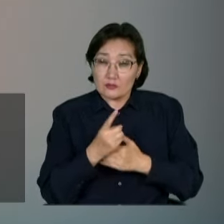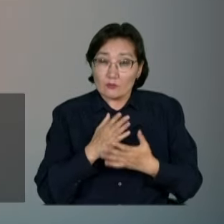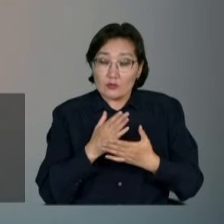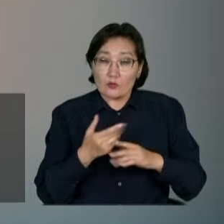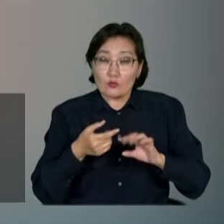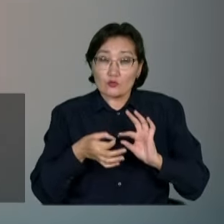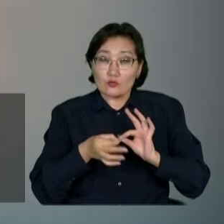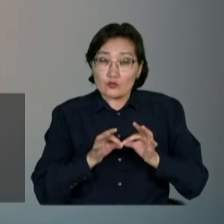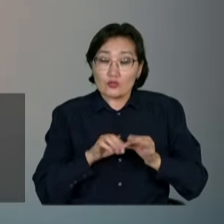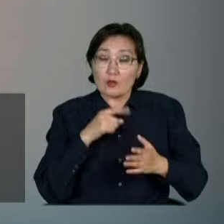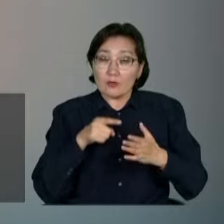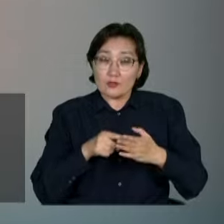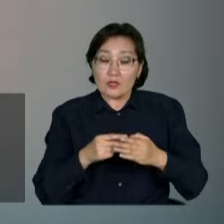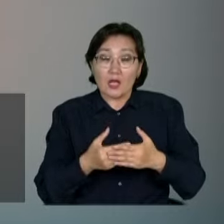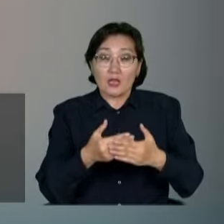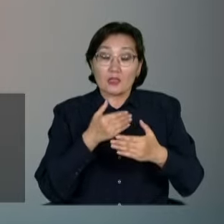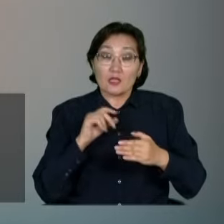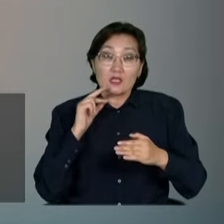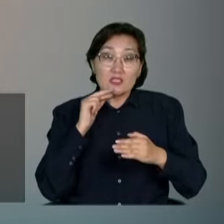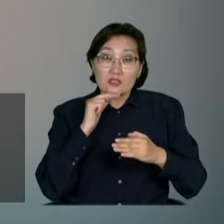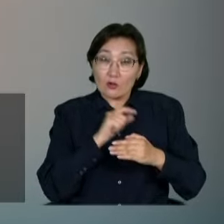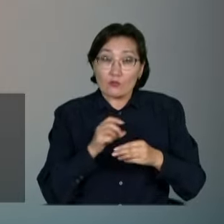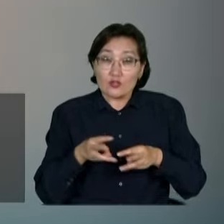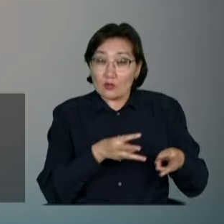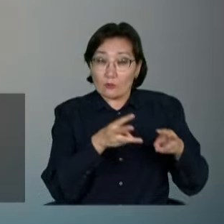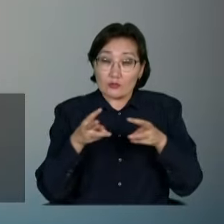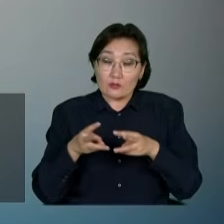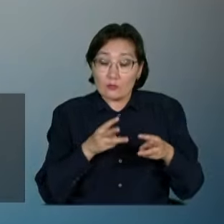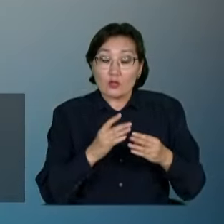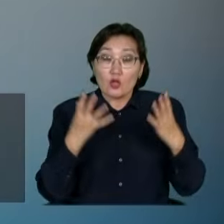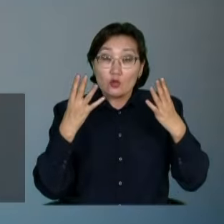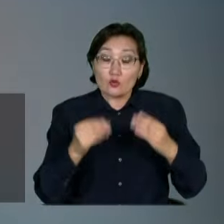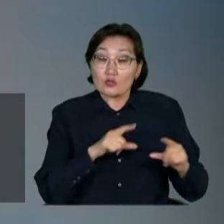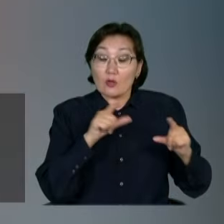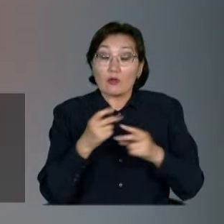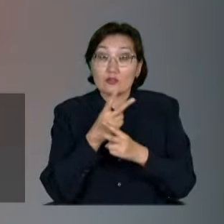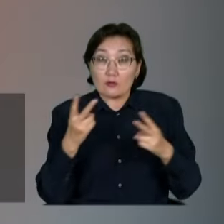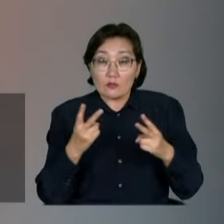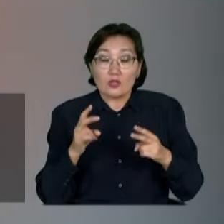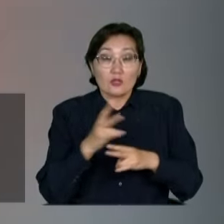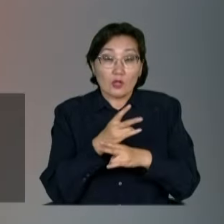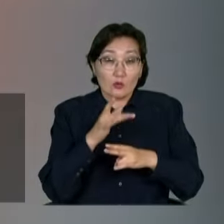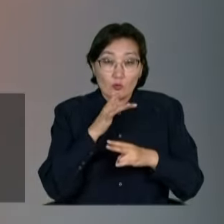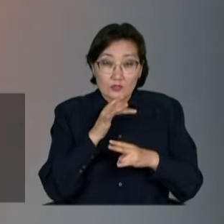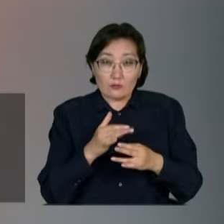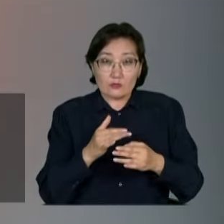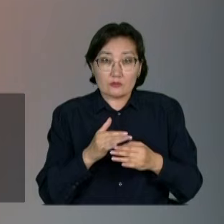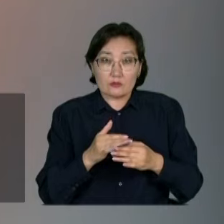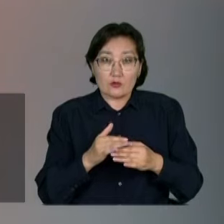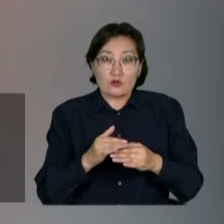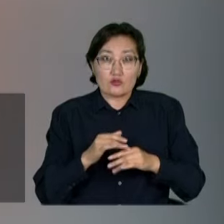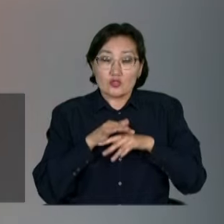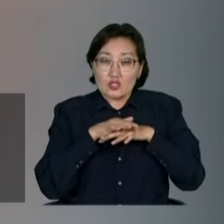ала улау керек па? Бір енді күндіз малыңды түгендеп барып қарап келесің, малың тұрады, түнделік уақыттарда қозғалатын